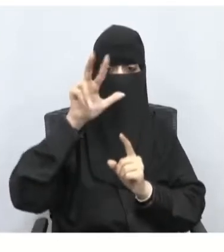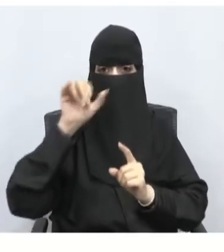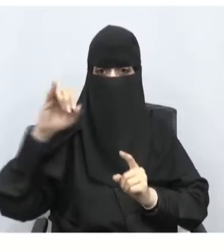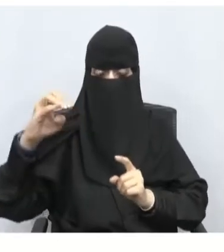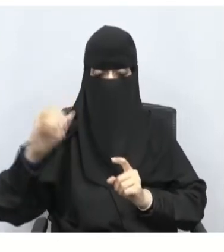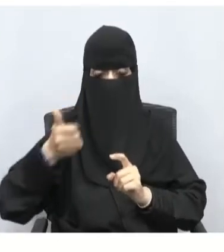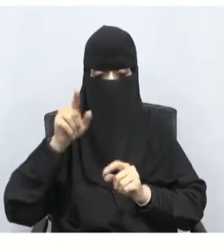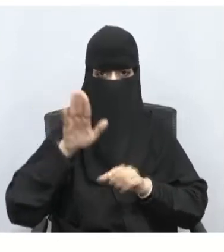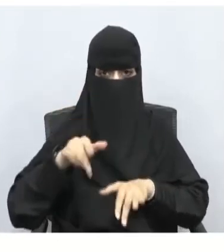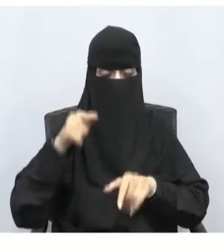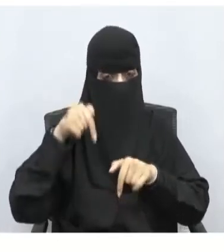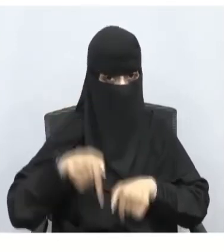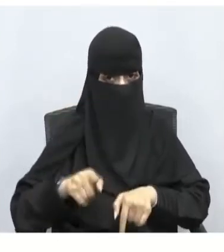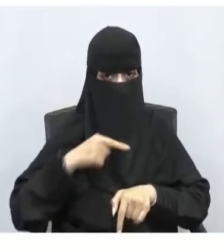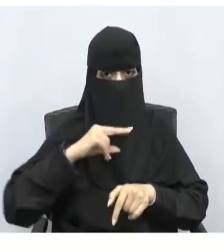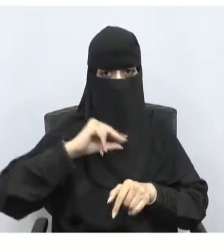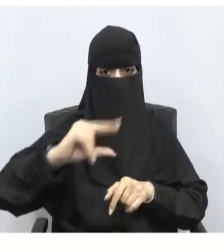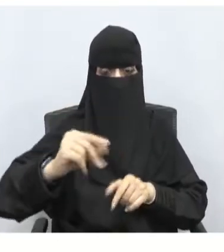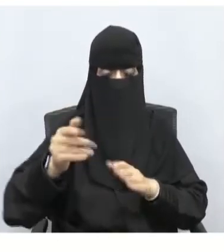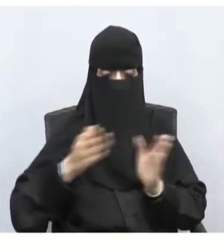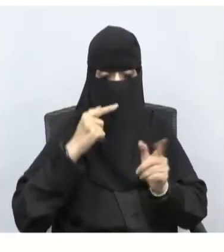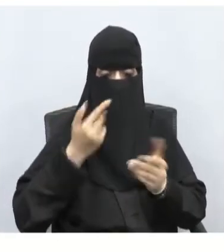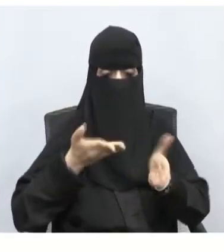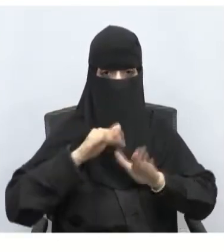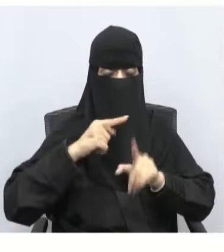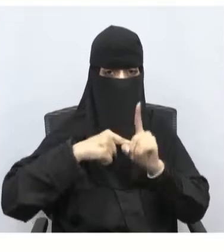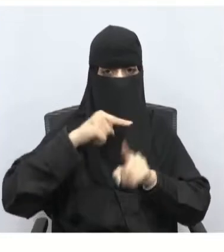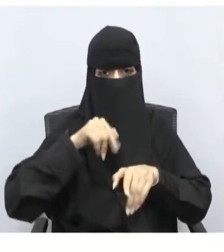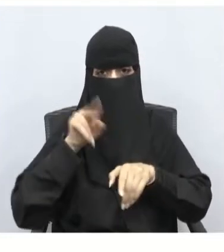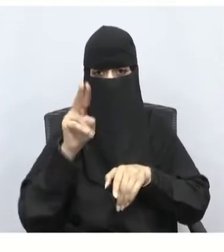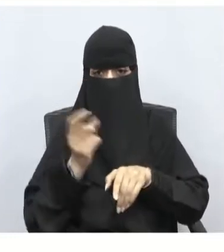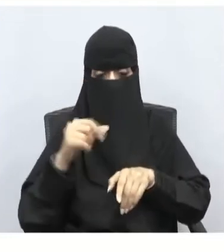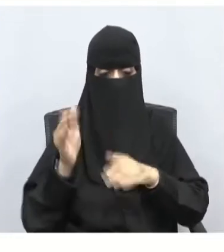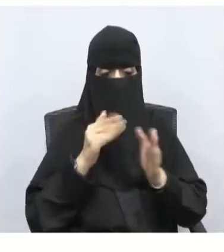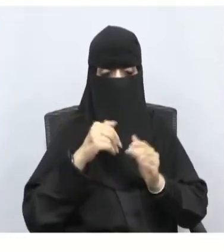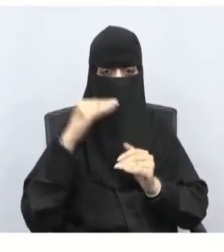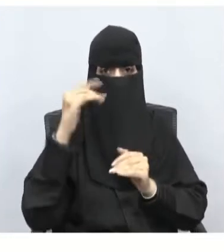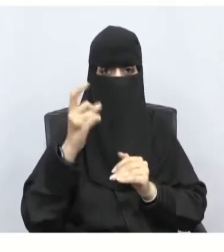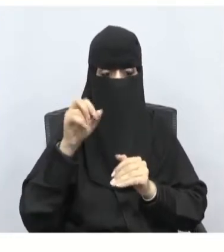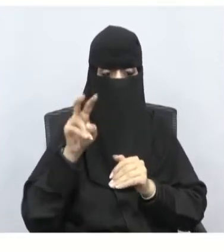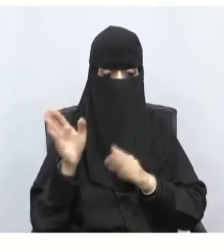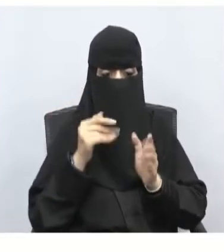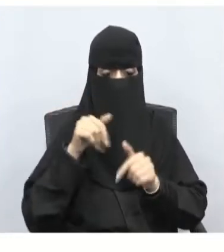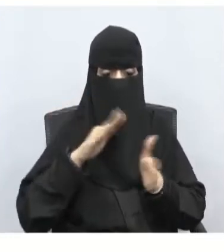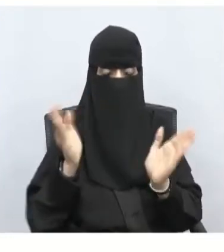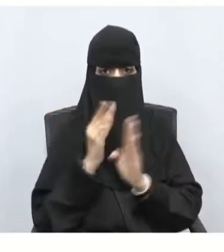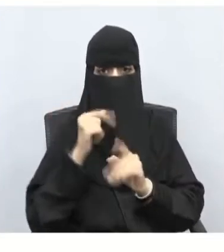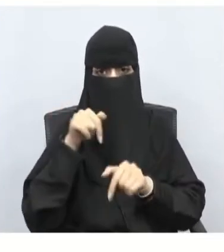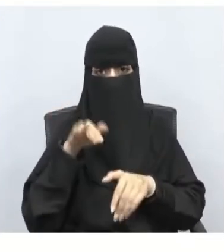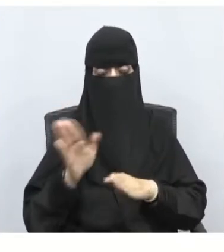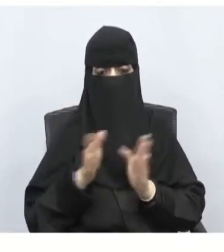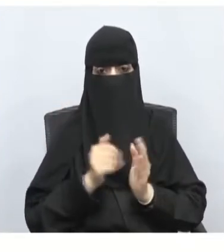أيضا اليوم. تردد وكذلك حدة الصوت وأيضا انعكاس الموجات الصوتية.